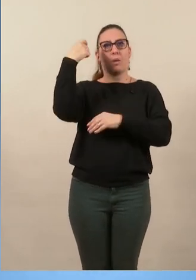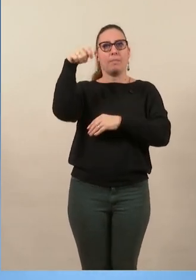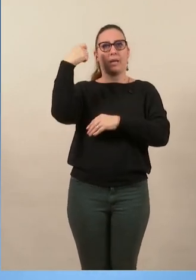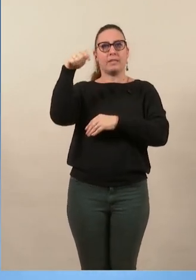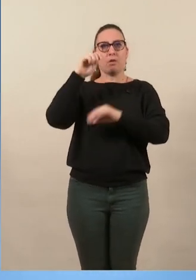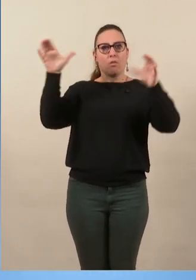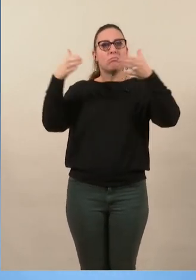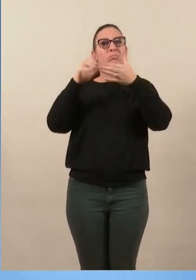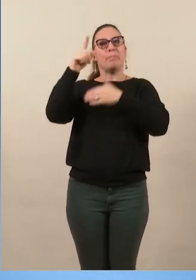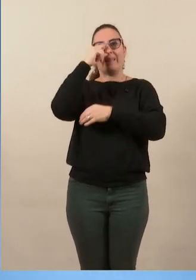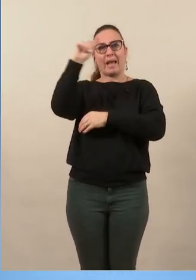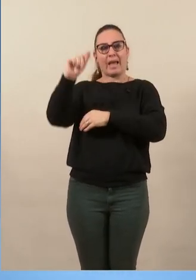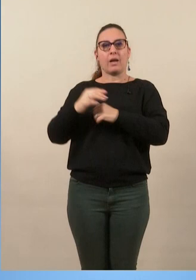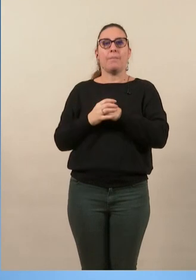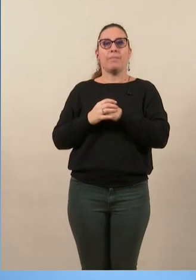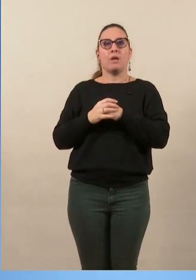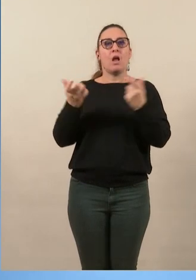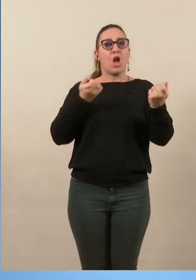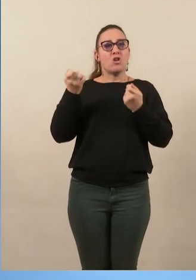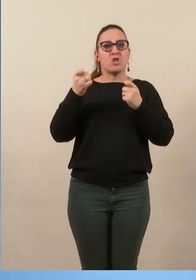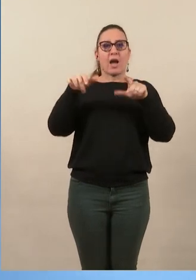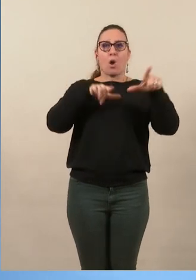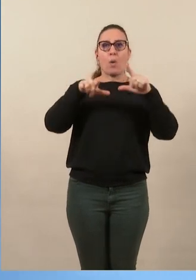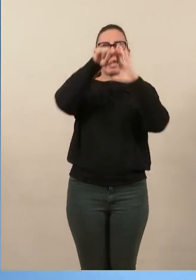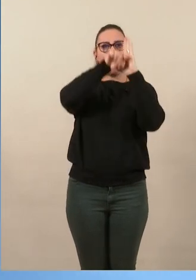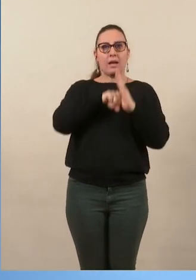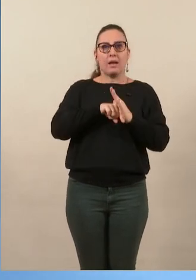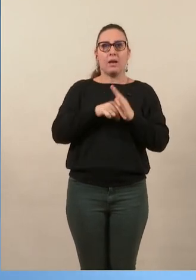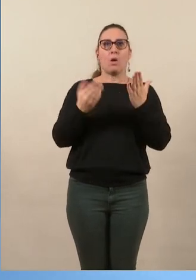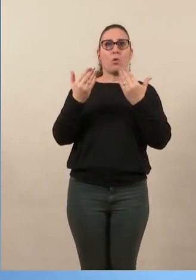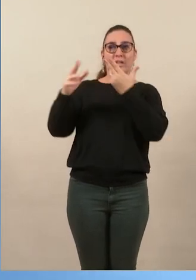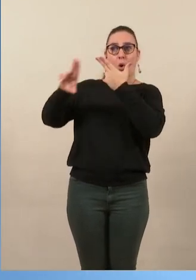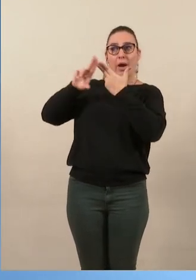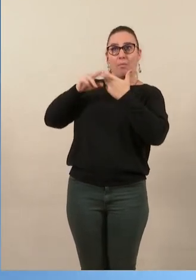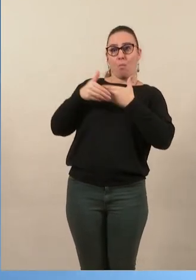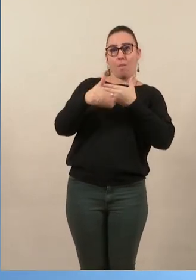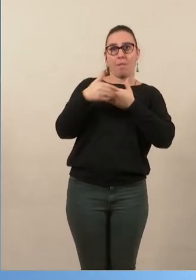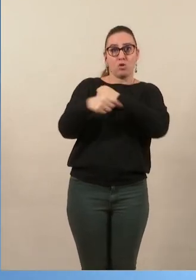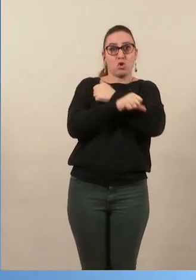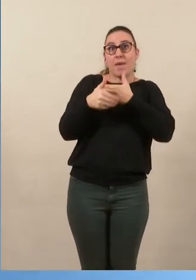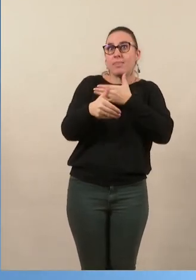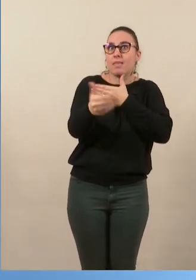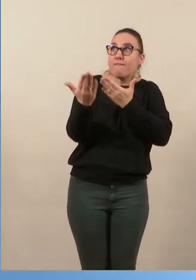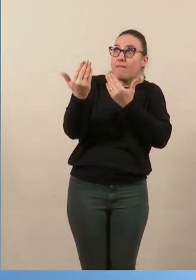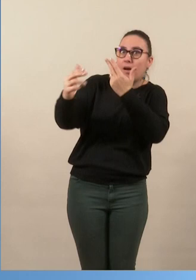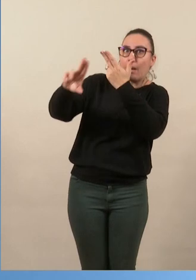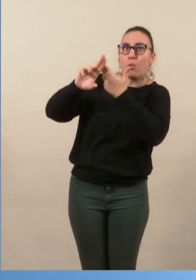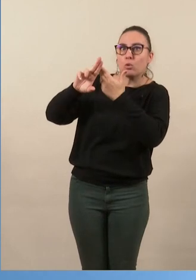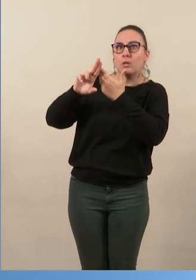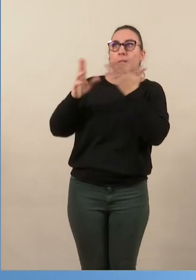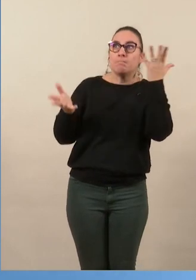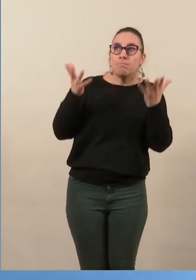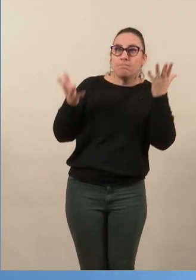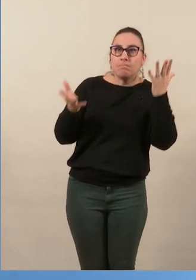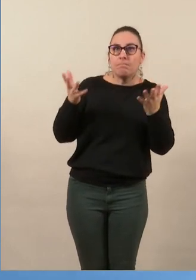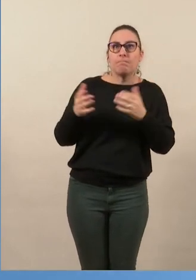Urbaine de Dunkerque cet encadrement des loyers nous attendons la réponse dans les prochaines semaines il concerne euh